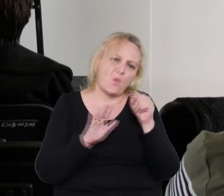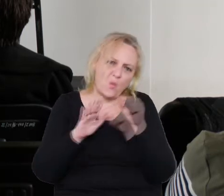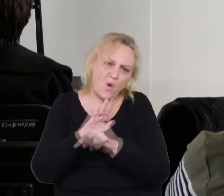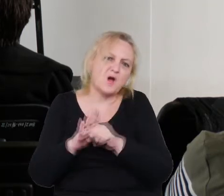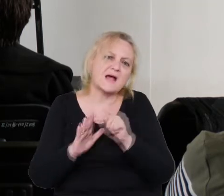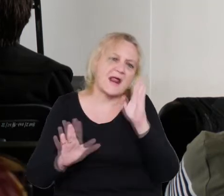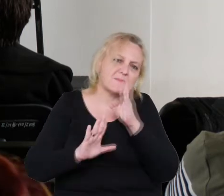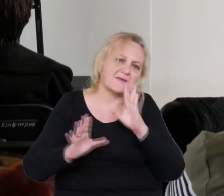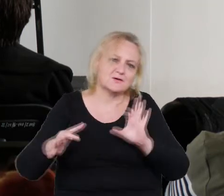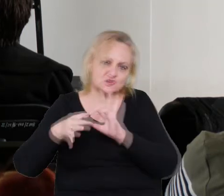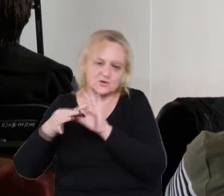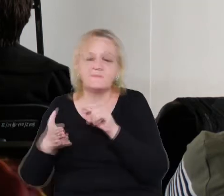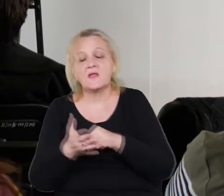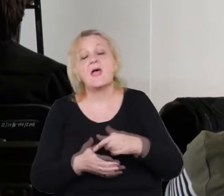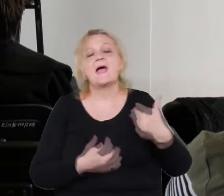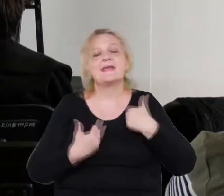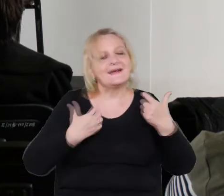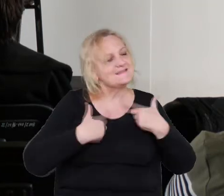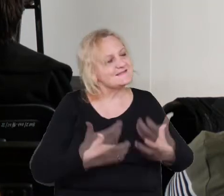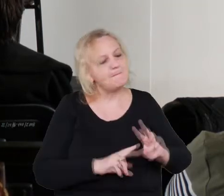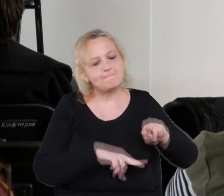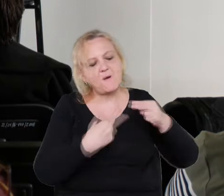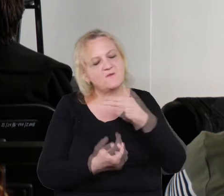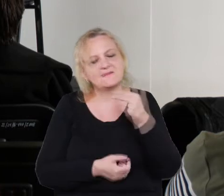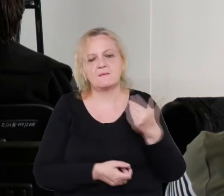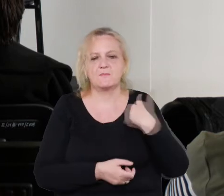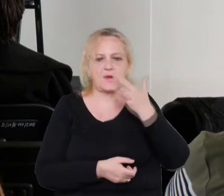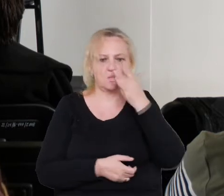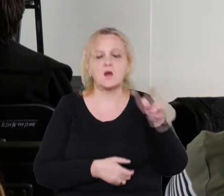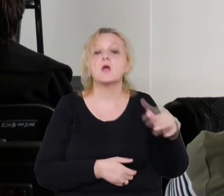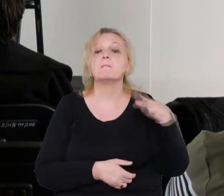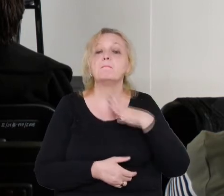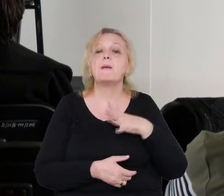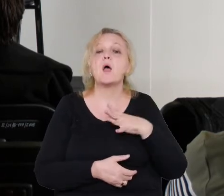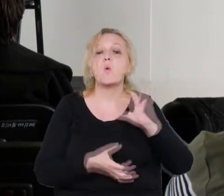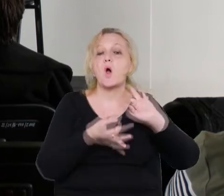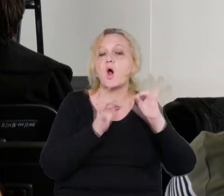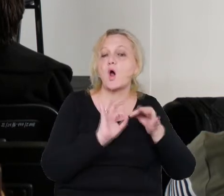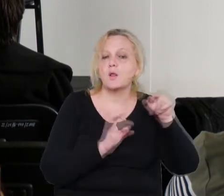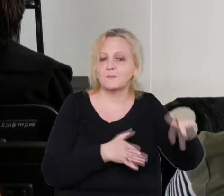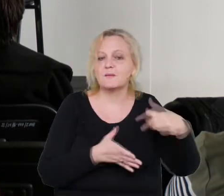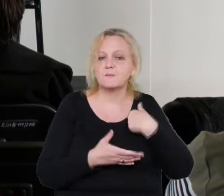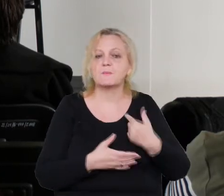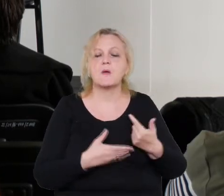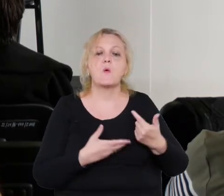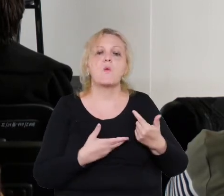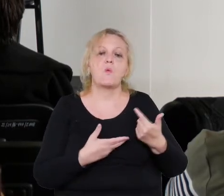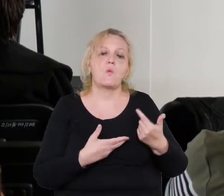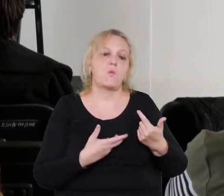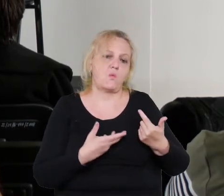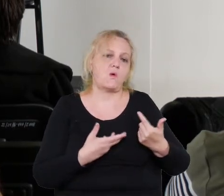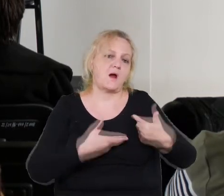Białorusi wrócić bo w czasie igrzysk olimpijskich u dzieliliśmy azylu